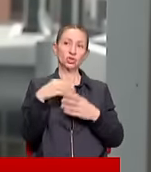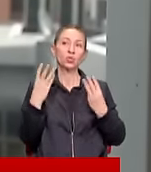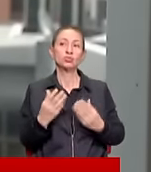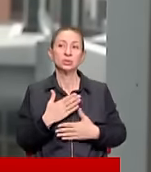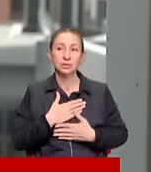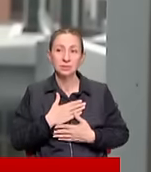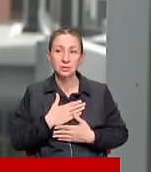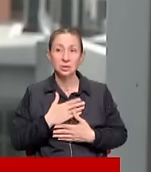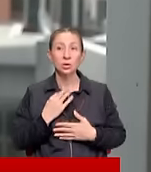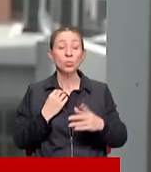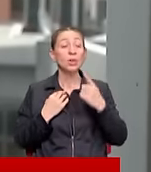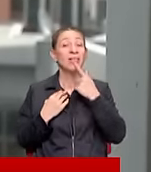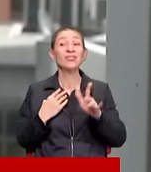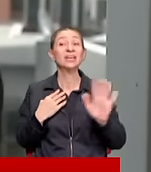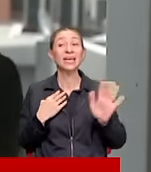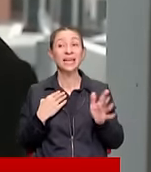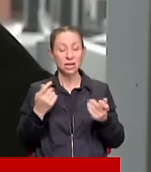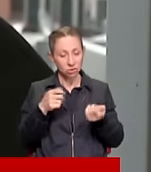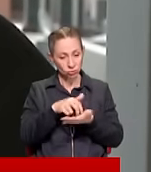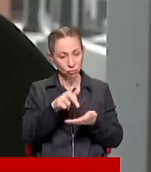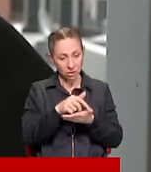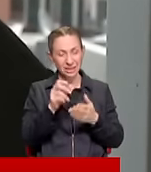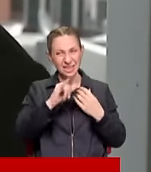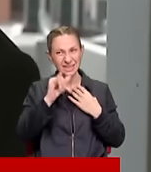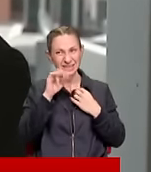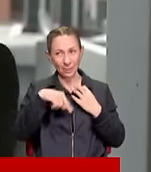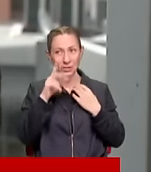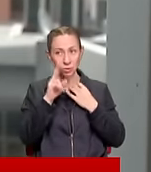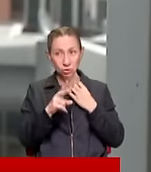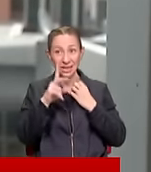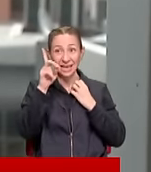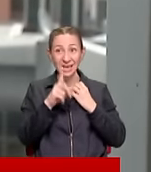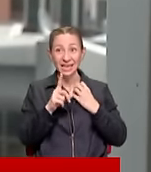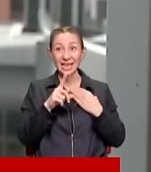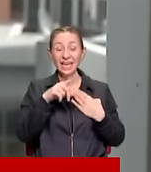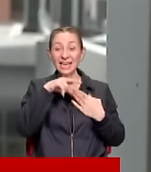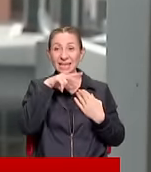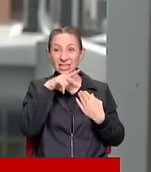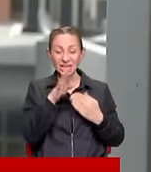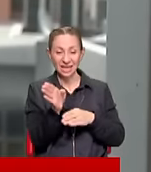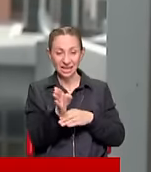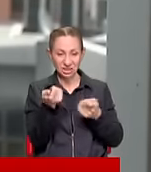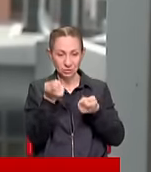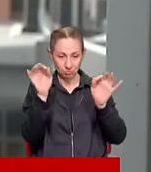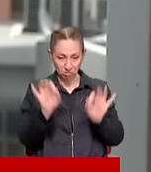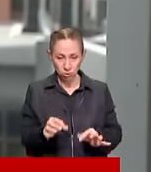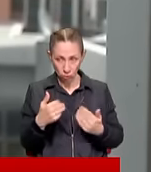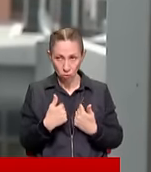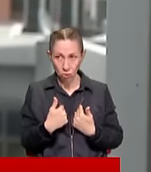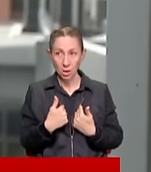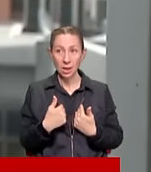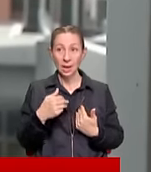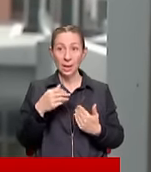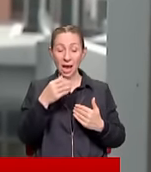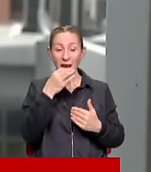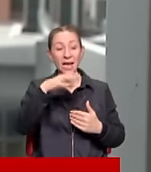olacağız. Bunu lafla değil icraatta çok yakın zamanda göreceksiniz. İlk keçi kart icraatımız başlıyor bizim de.